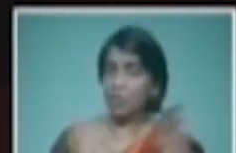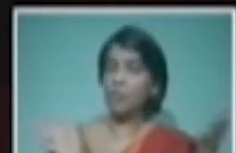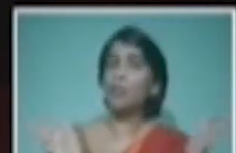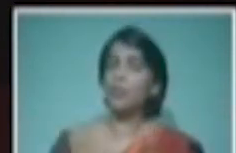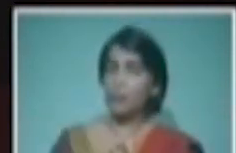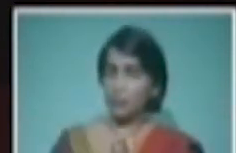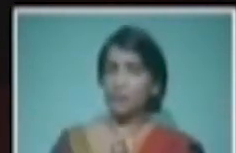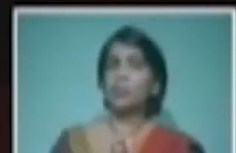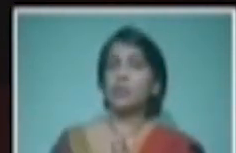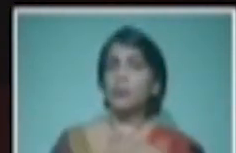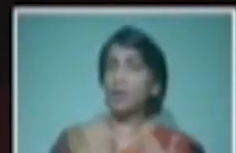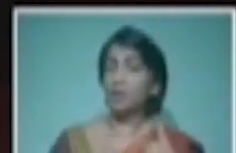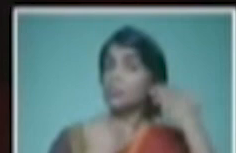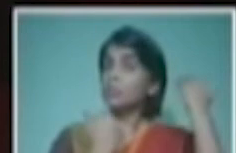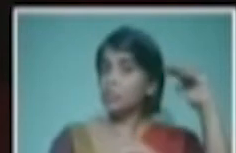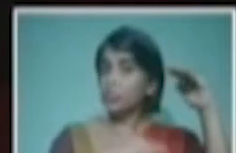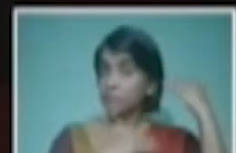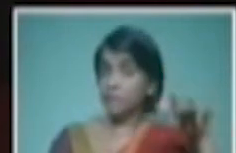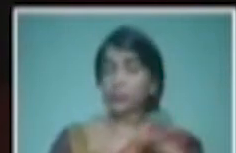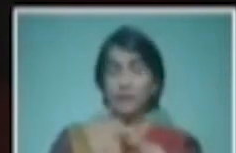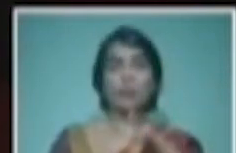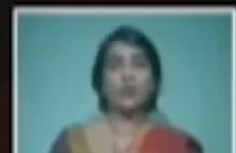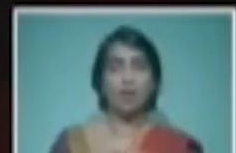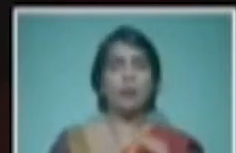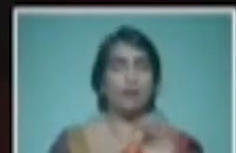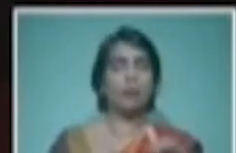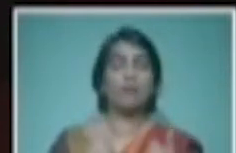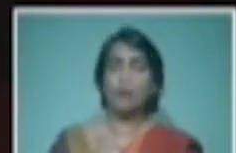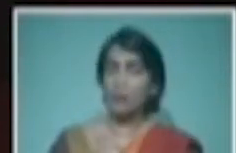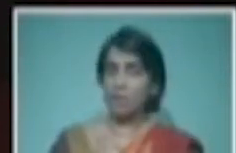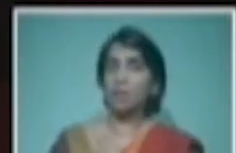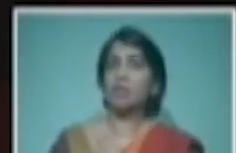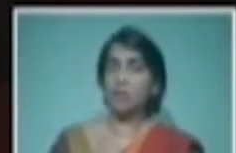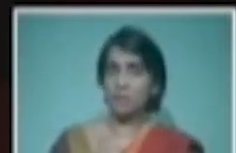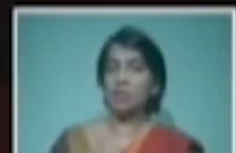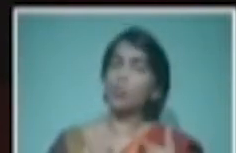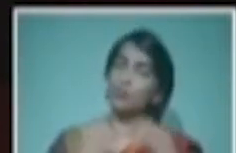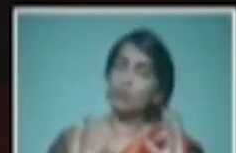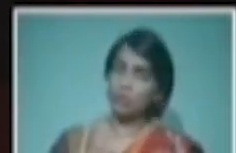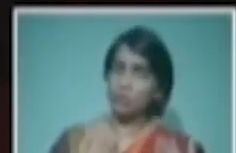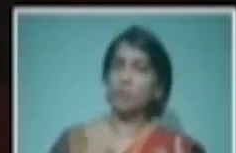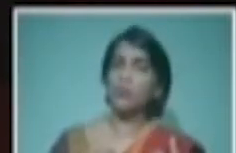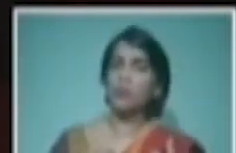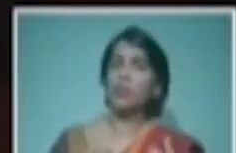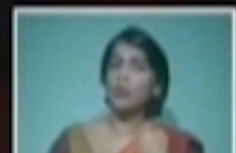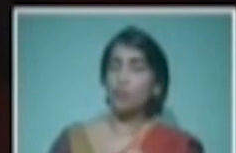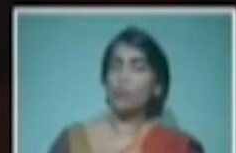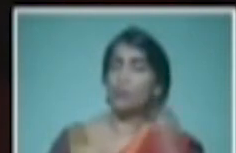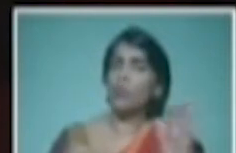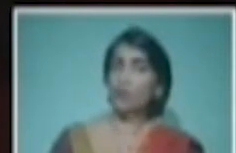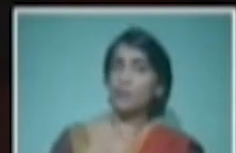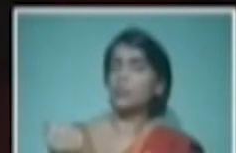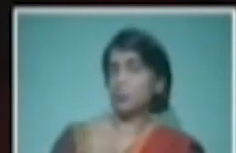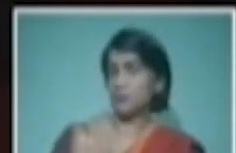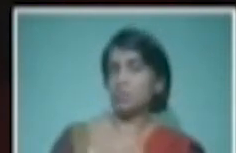दिकोट्टासेम अपनायन केंद्रीय गम्मान बावट पत्करन्नट अपि सूदानम रजयट उपरिम सहाय